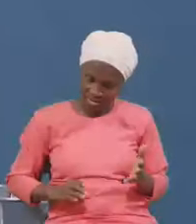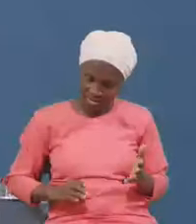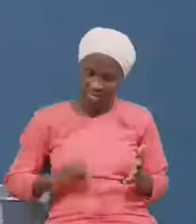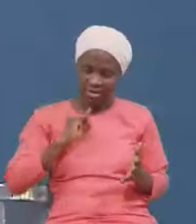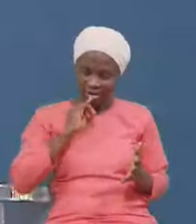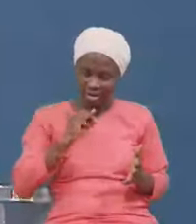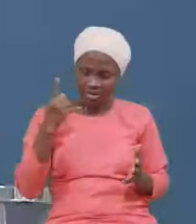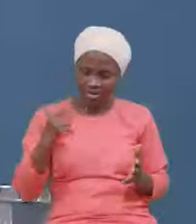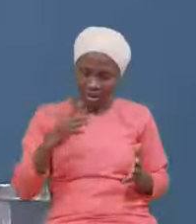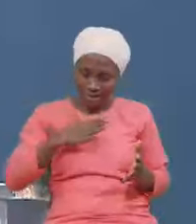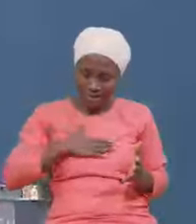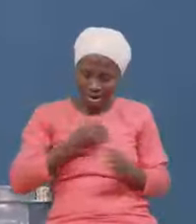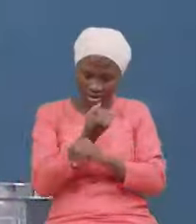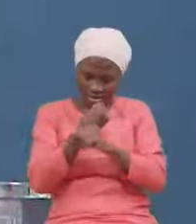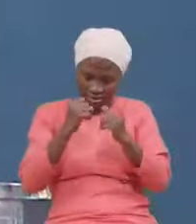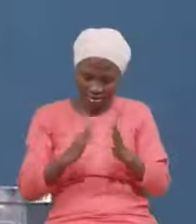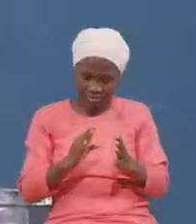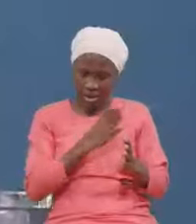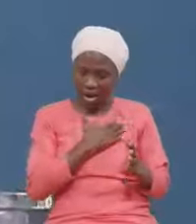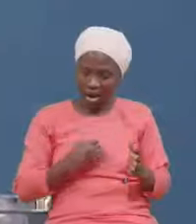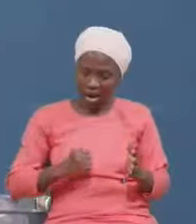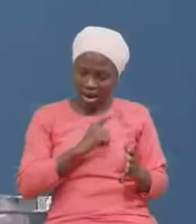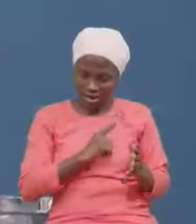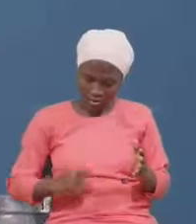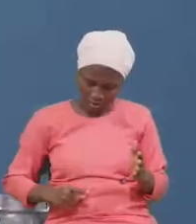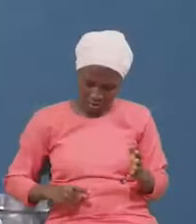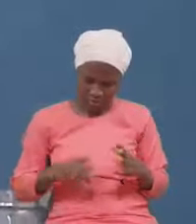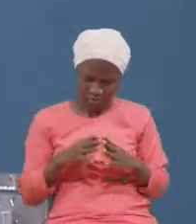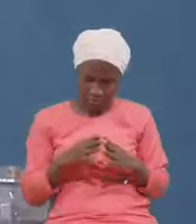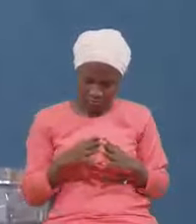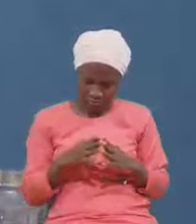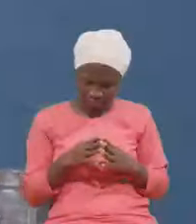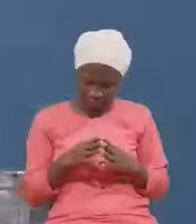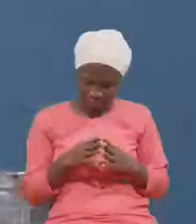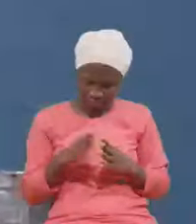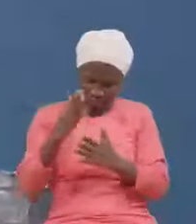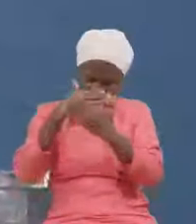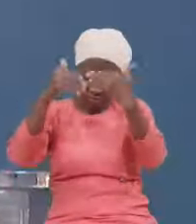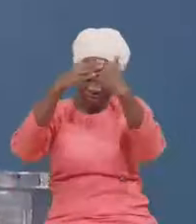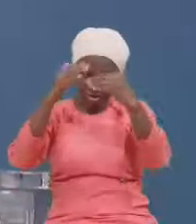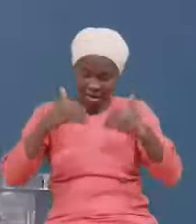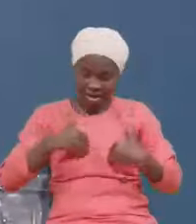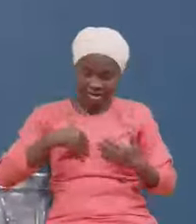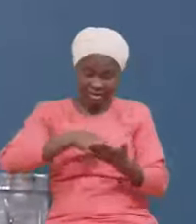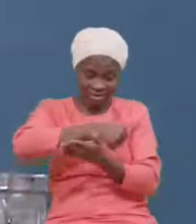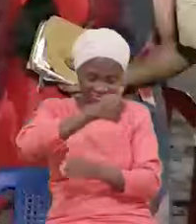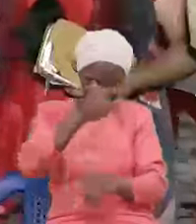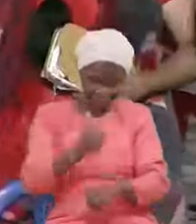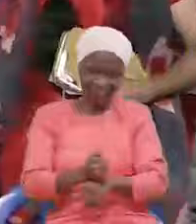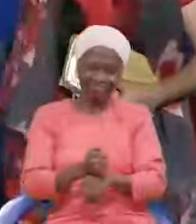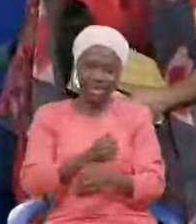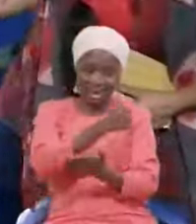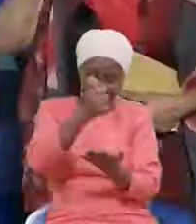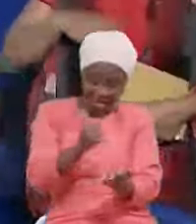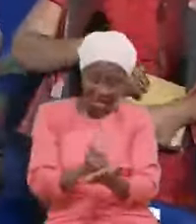is my Savior and Lord. క్రీస్తు నాకు రక్షకుడు ప్రభు. And heaven has registered that. ఇదిగో